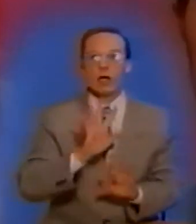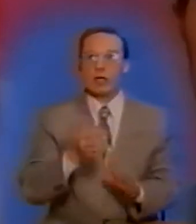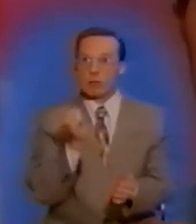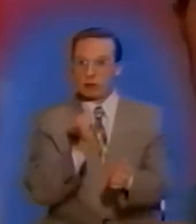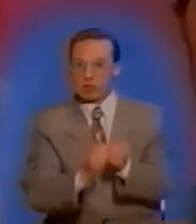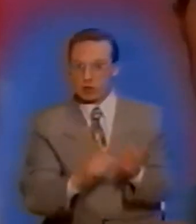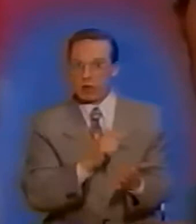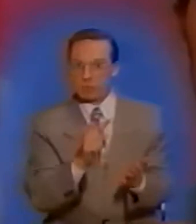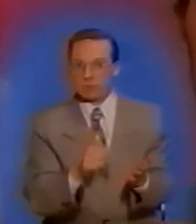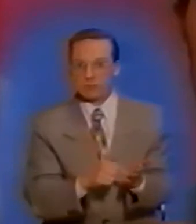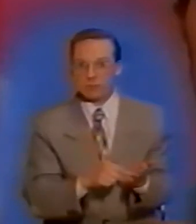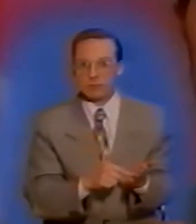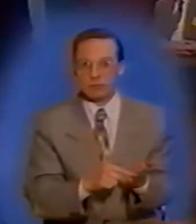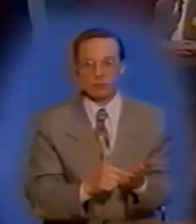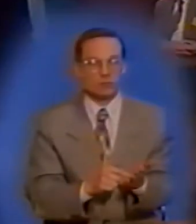dažnai